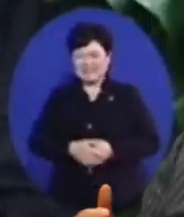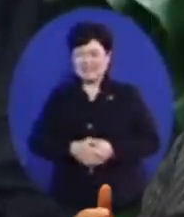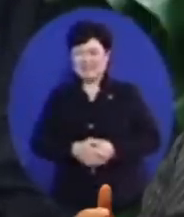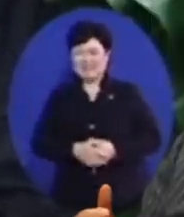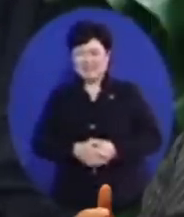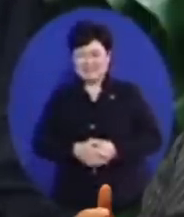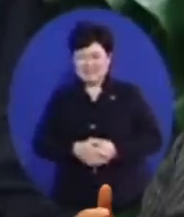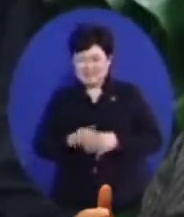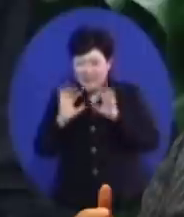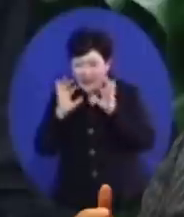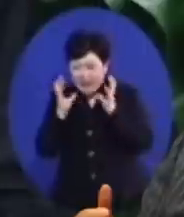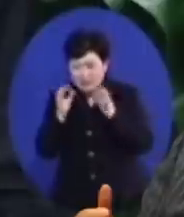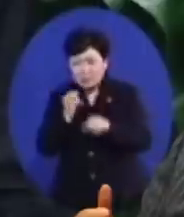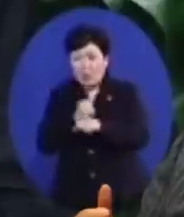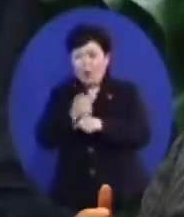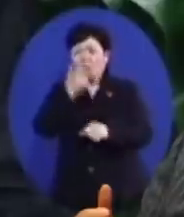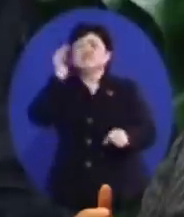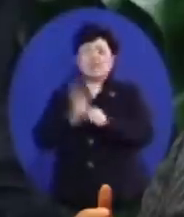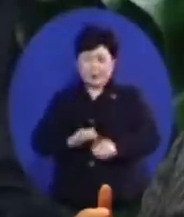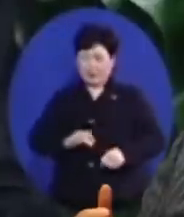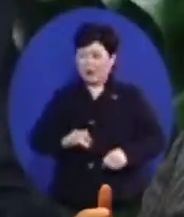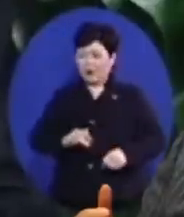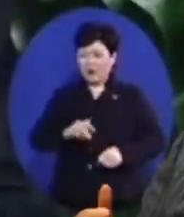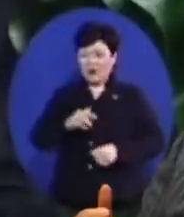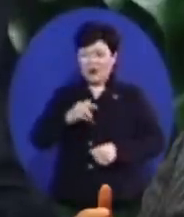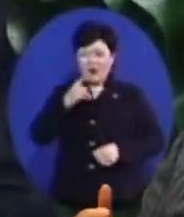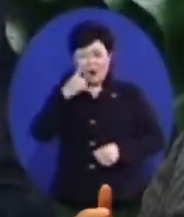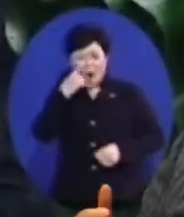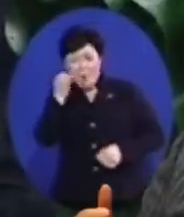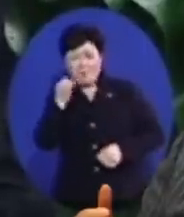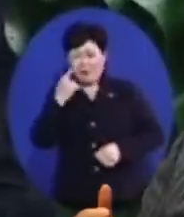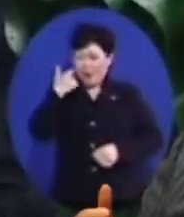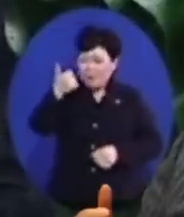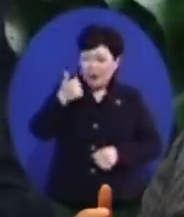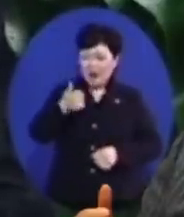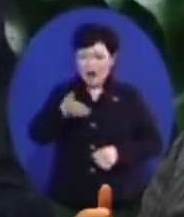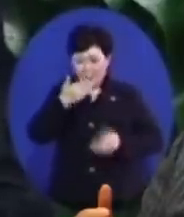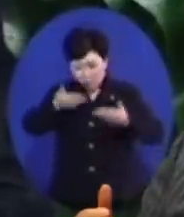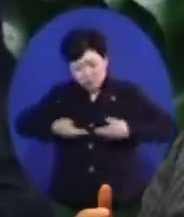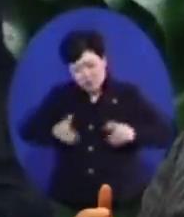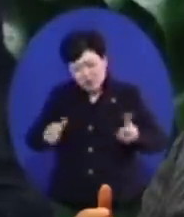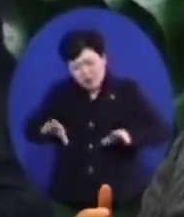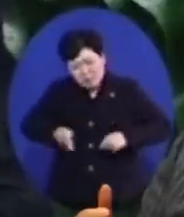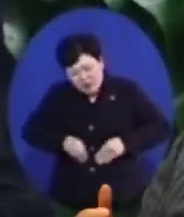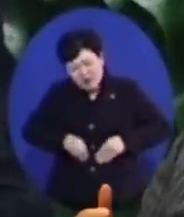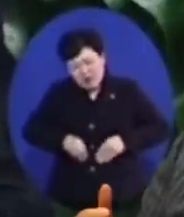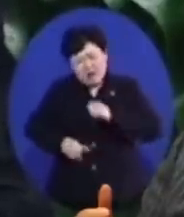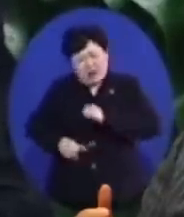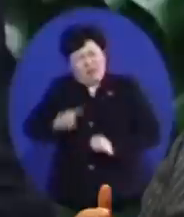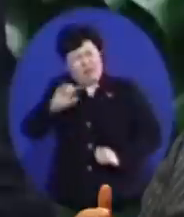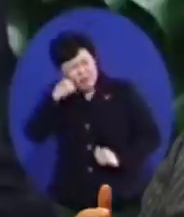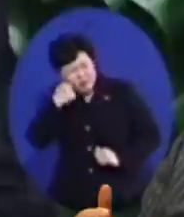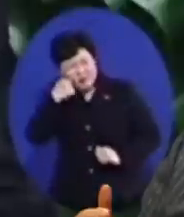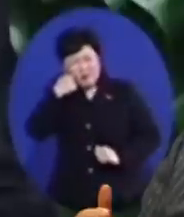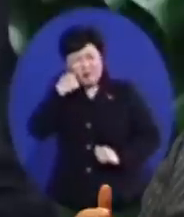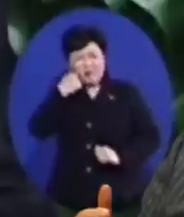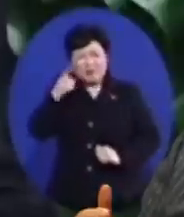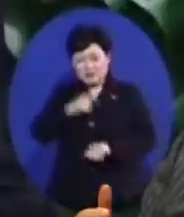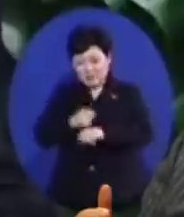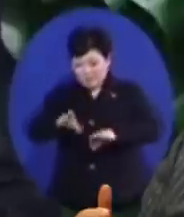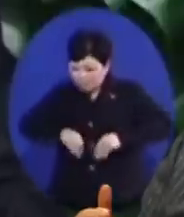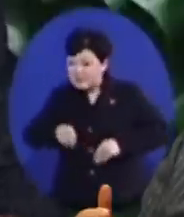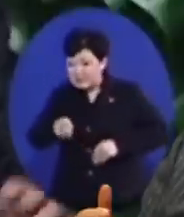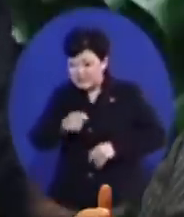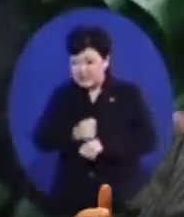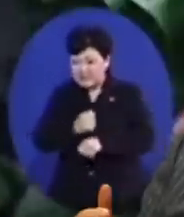이 새끼들이 기가 막힌데 말입니다. 아유, 안 먹여주니까 배고파 견딜 수가 없어요. 그 배고프지. 그